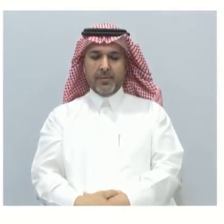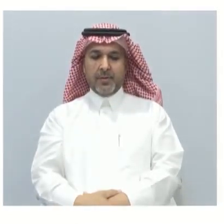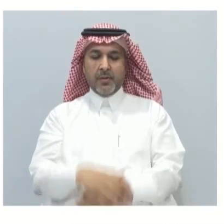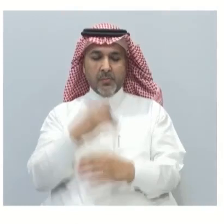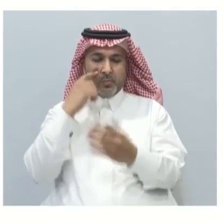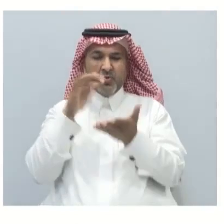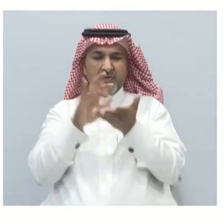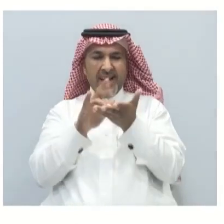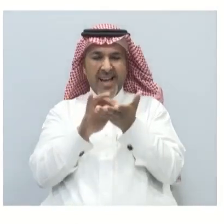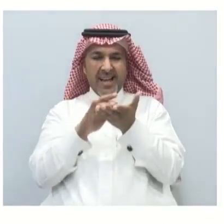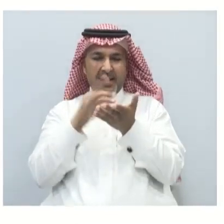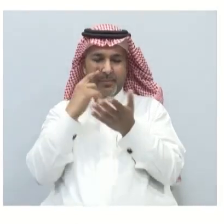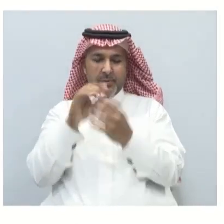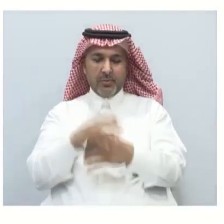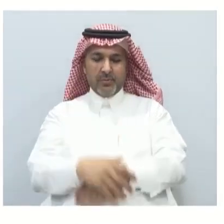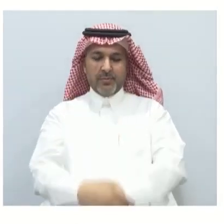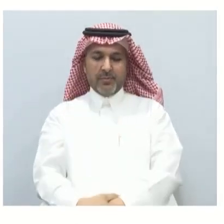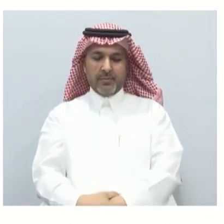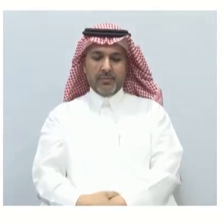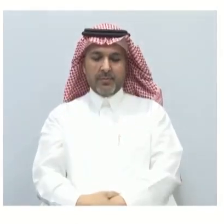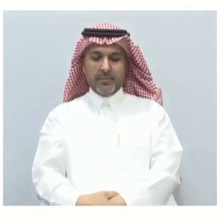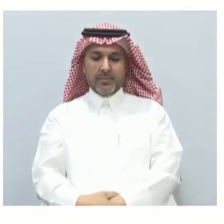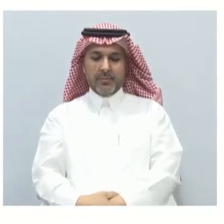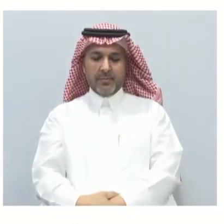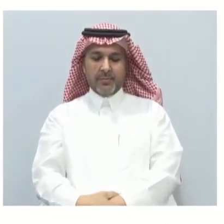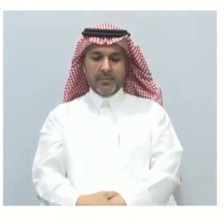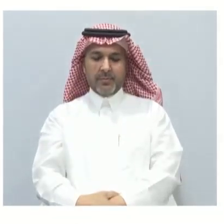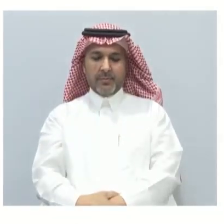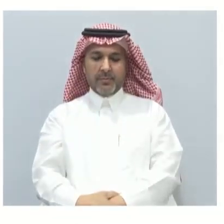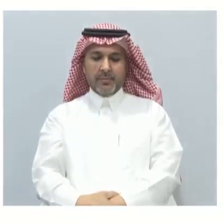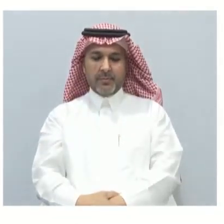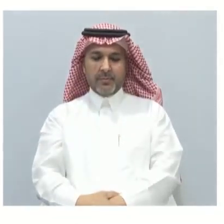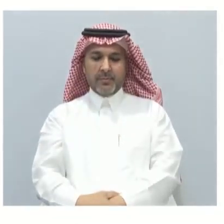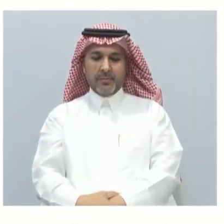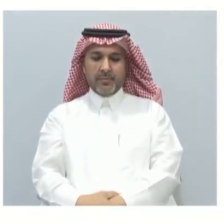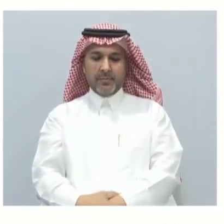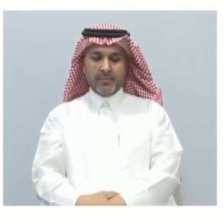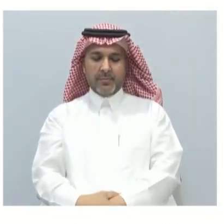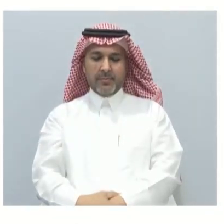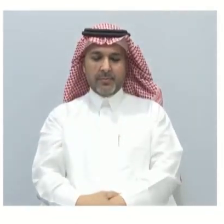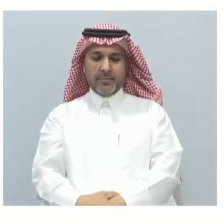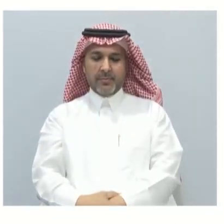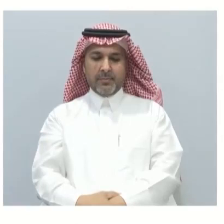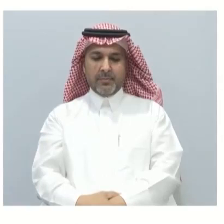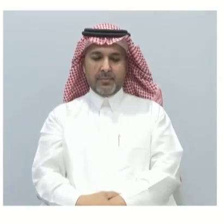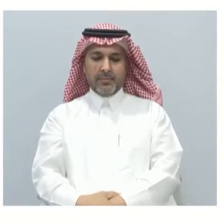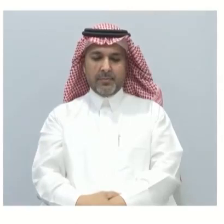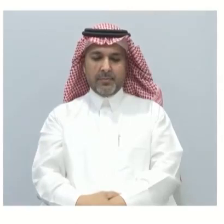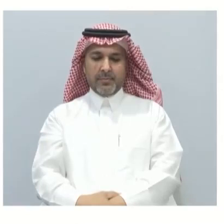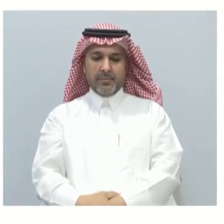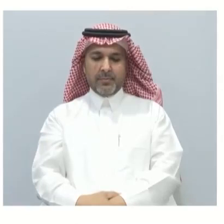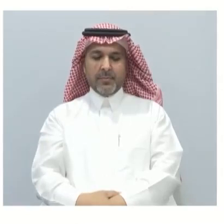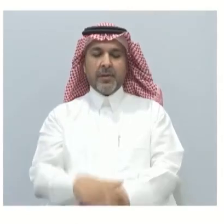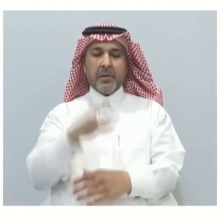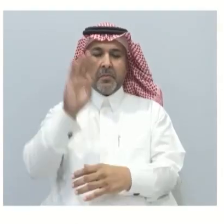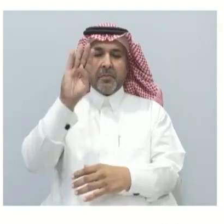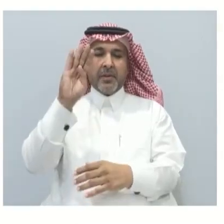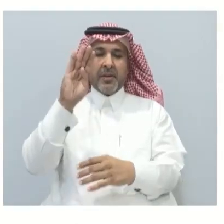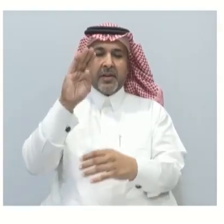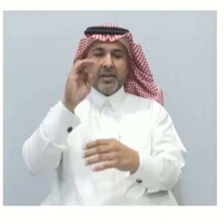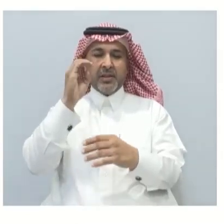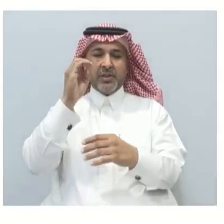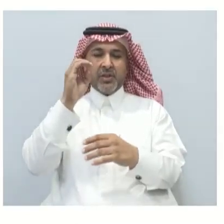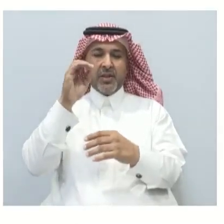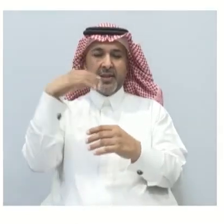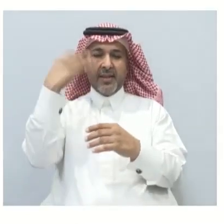هنا الاله الحاسبه فبالتالي راح اقول ابتداء الجذر الرابع للبي هو ي الجذر